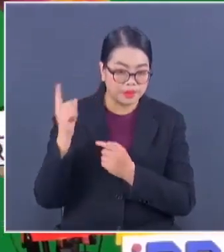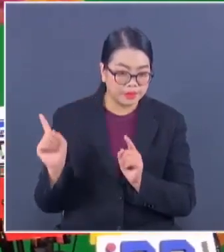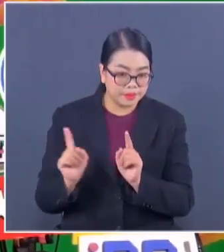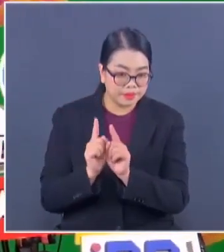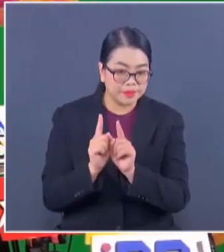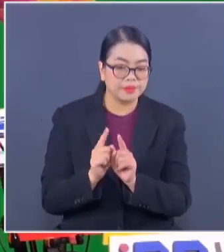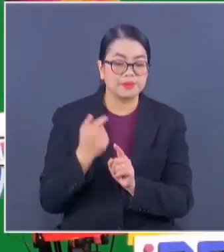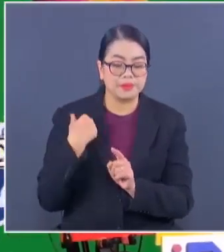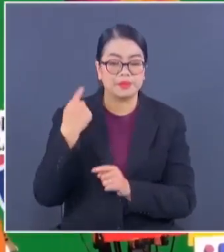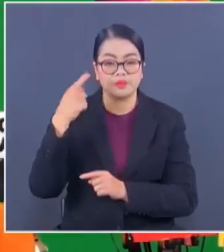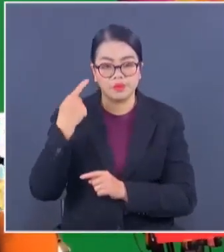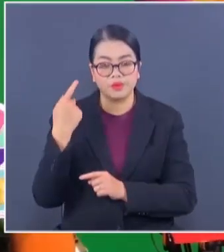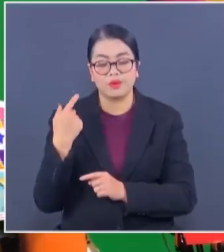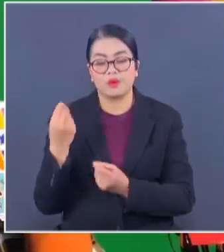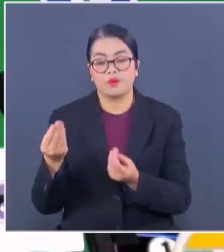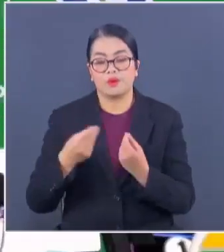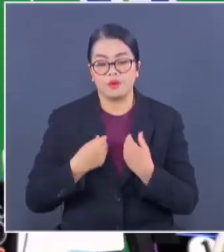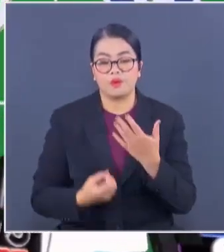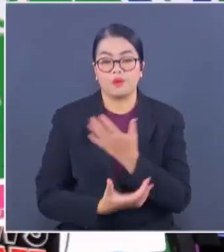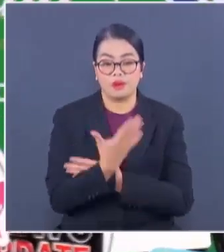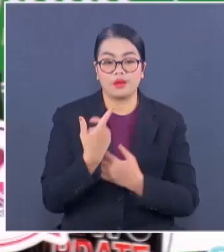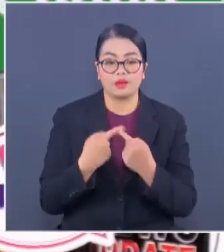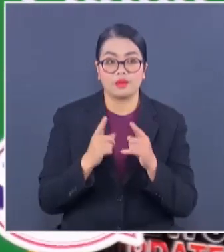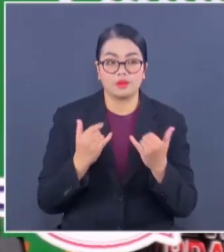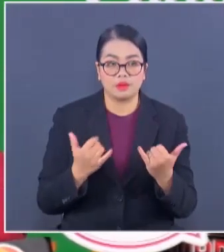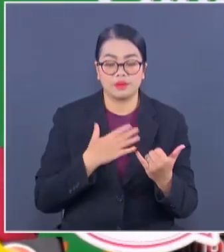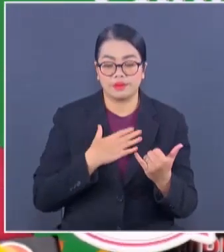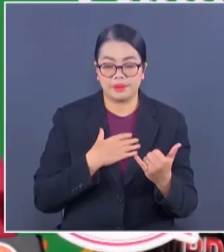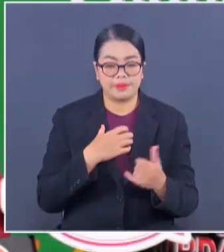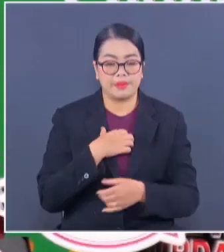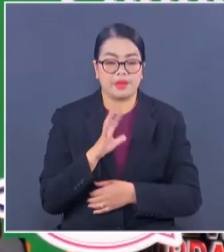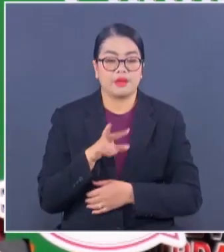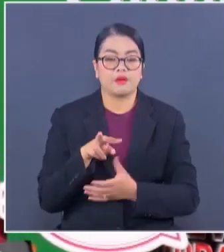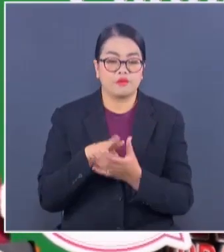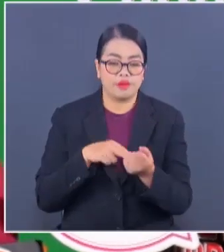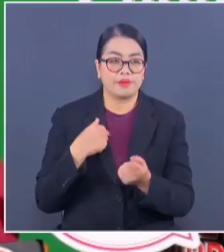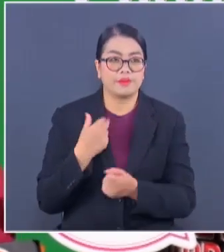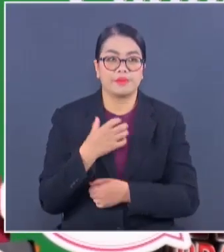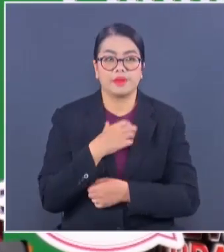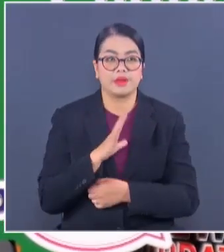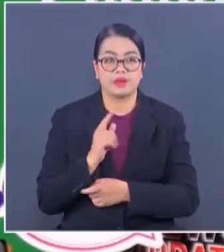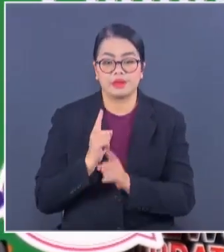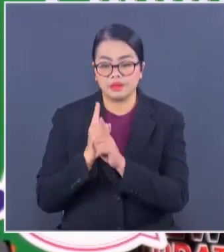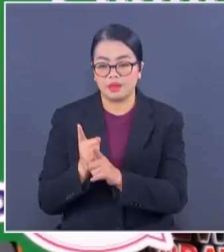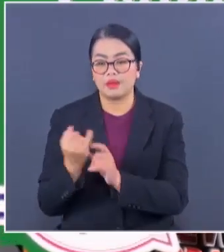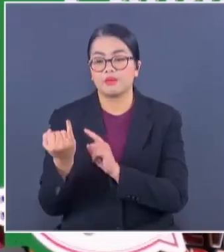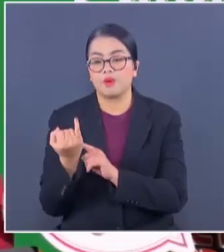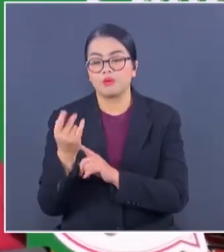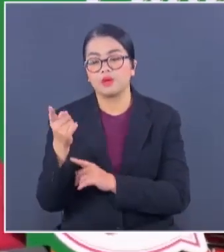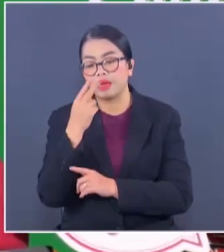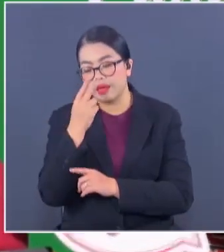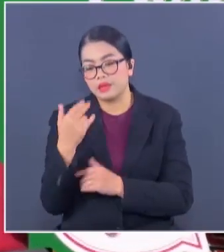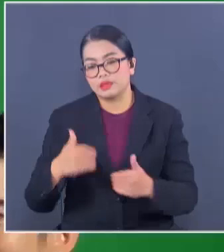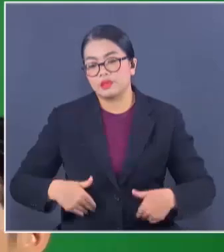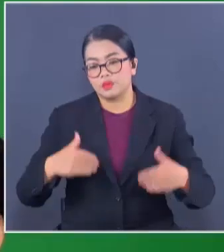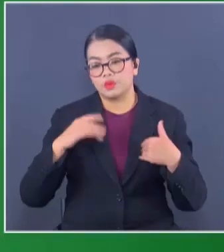าสค่ะเพราะว่าฝ่ายหญิงเองก็ยังให้โอกาสอยู่เพียงแต่ว่าตอนนี้ตนยังไม่ได้อยากมีแฟนไม่ได้อยู่ในช่วงที่ตามง้อเพราะเห็นก้อยมีความสุขกับชีวิตต